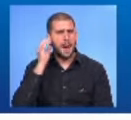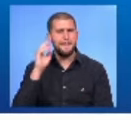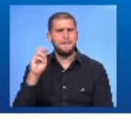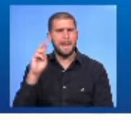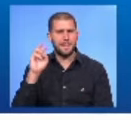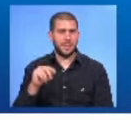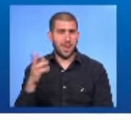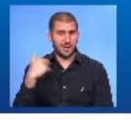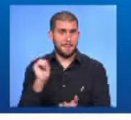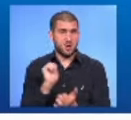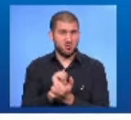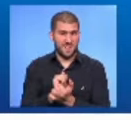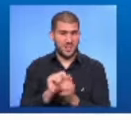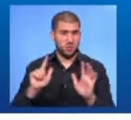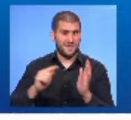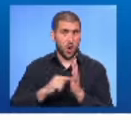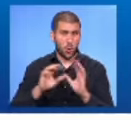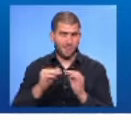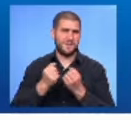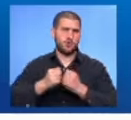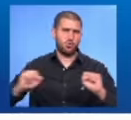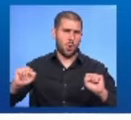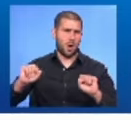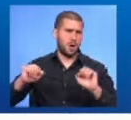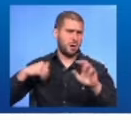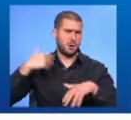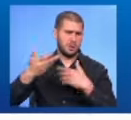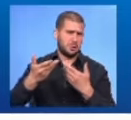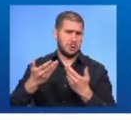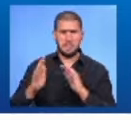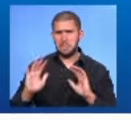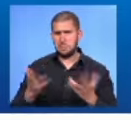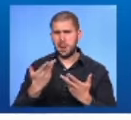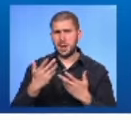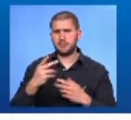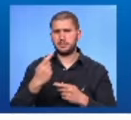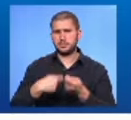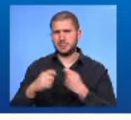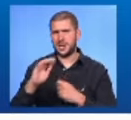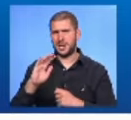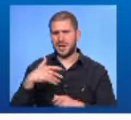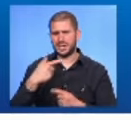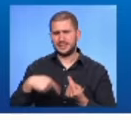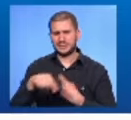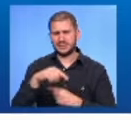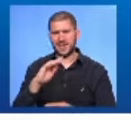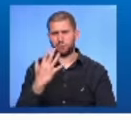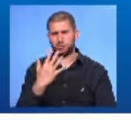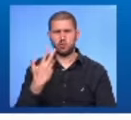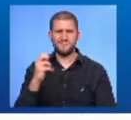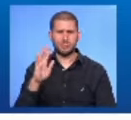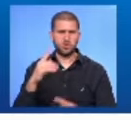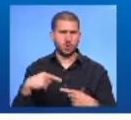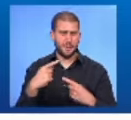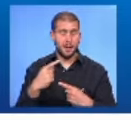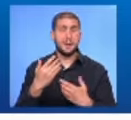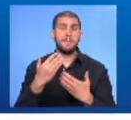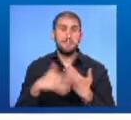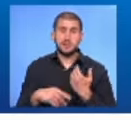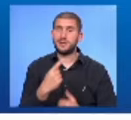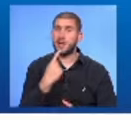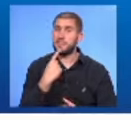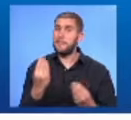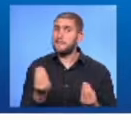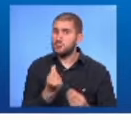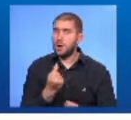בשבי בשבעה באוקטובר ושחררה יחסית מהר בפעימה החמישית אחרי 53 יום. בסוף היא אמרה דבר שאני